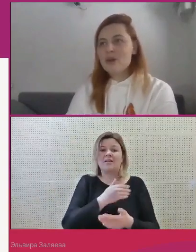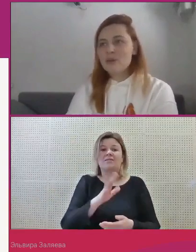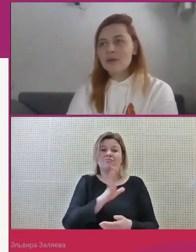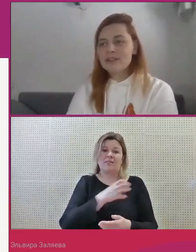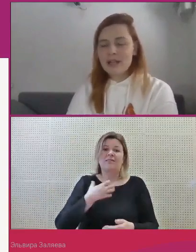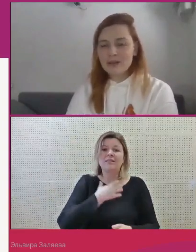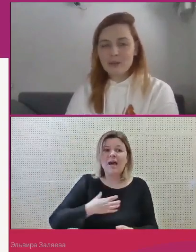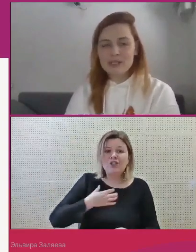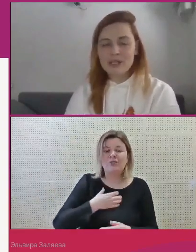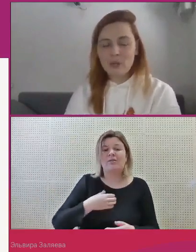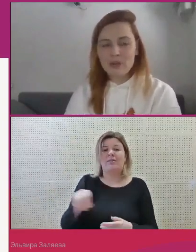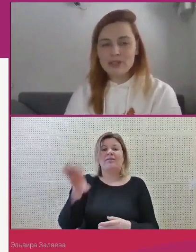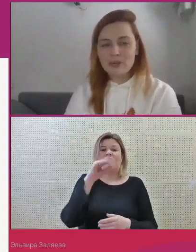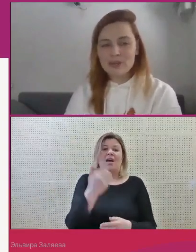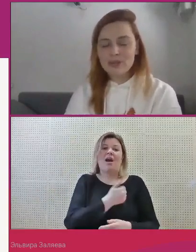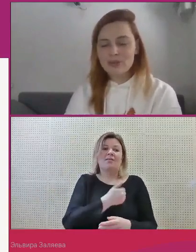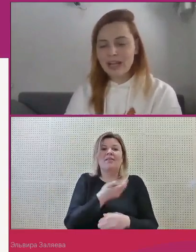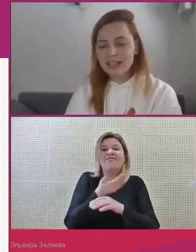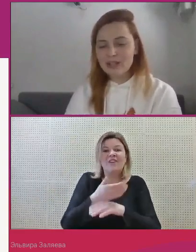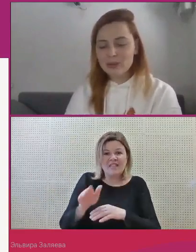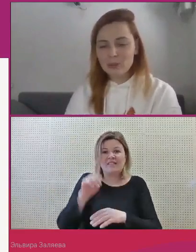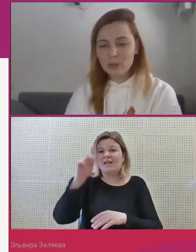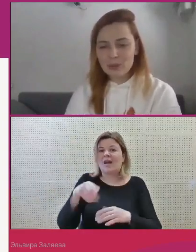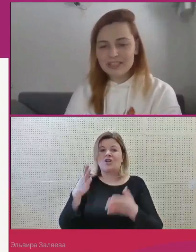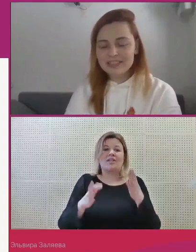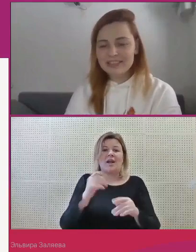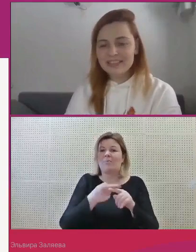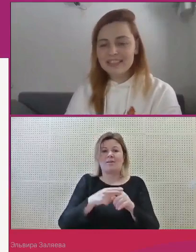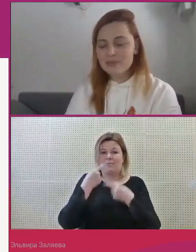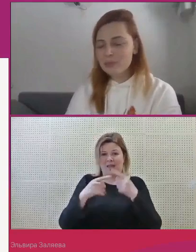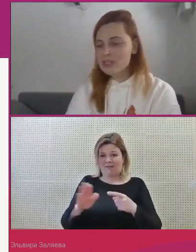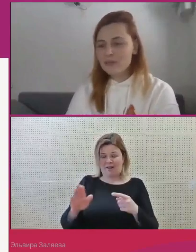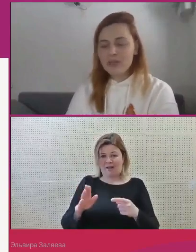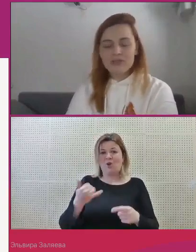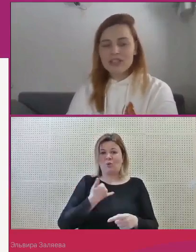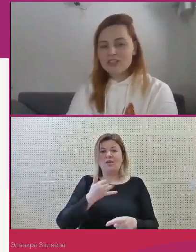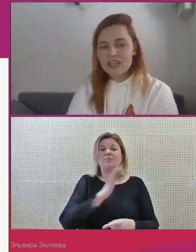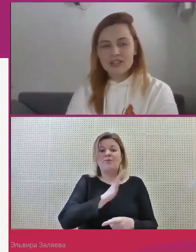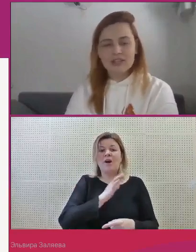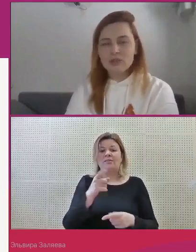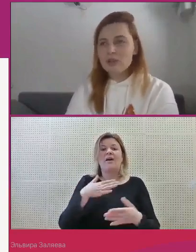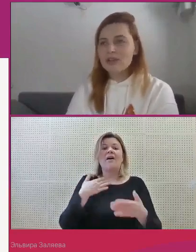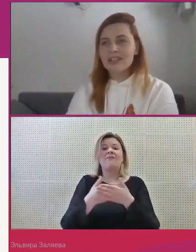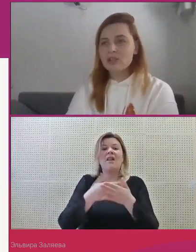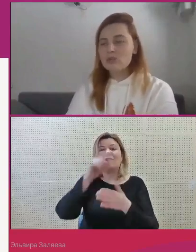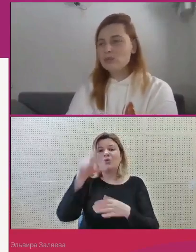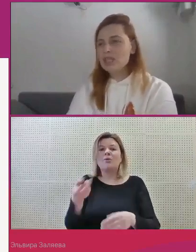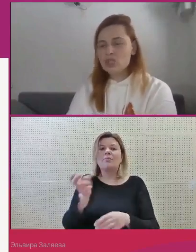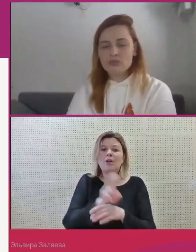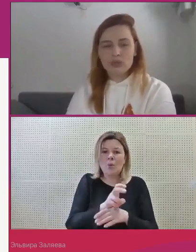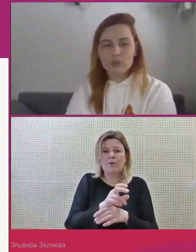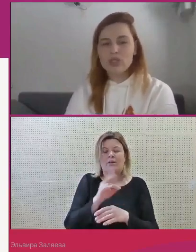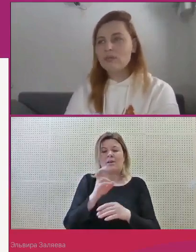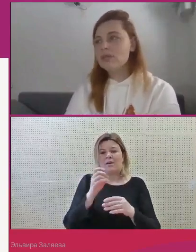нас мы сталкиваемся с такой историей, что когда волонтер приходит и просто весь тренинг, и все время говорят о том, что